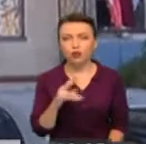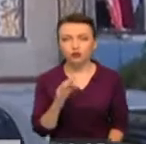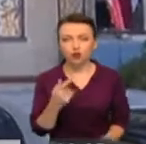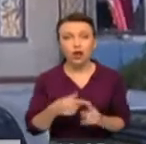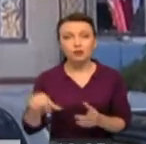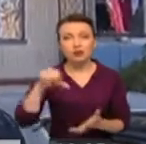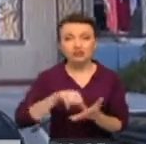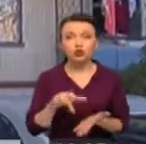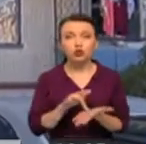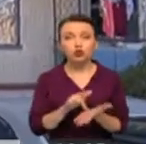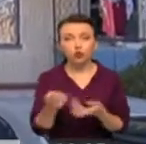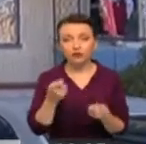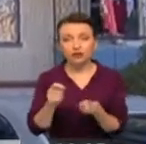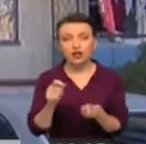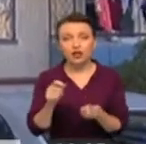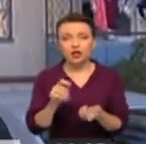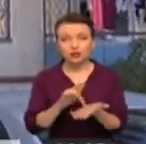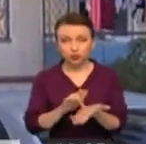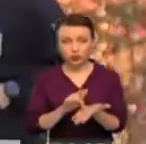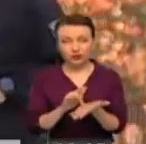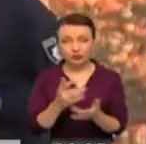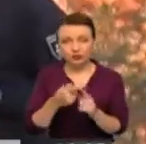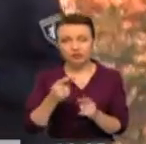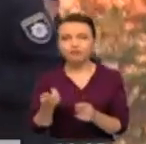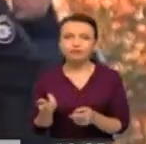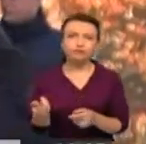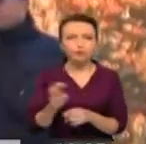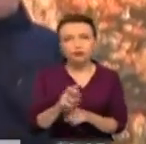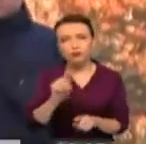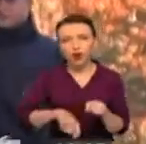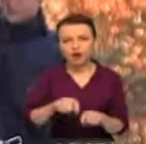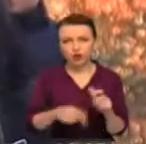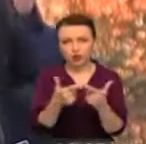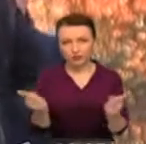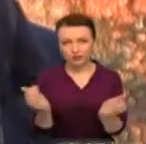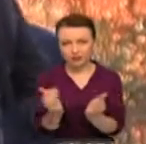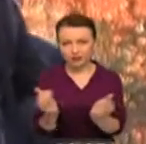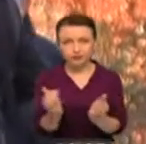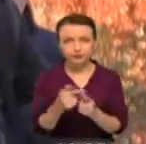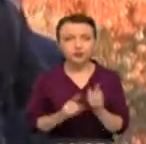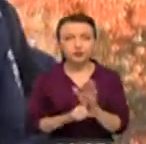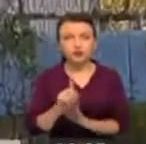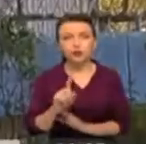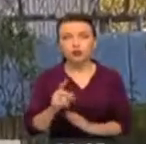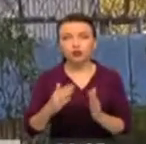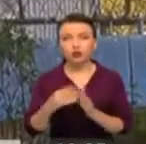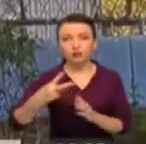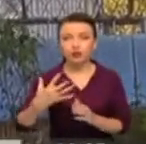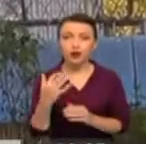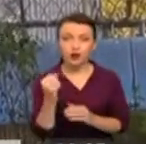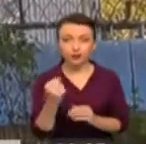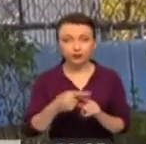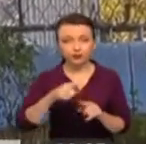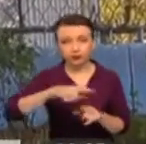столичного управління туризму та промоції разом з поліцією зібрались на перевірку гостелів. Розпочинають з будинку 25А. Тут